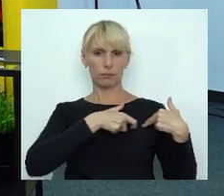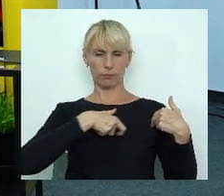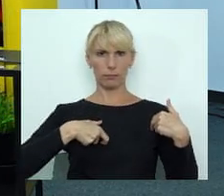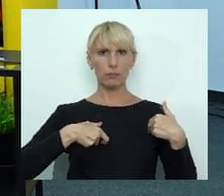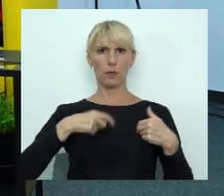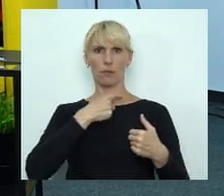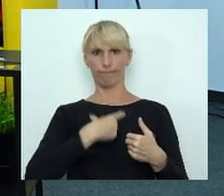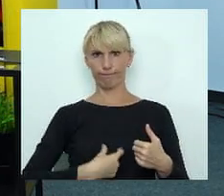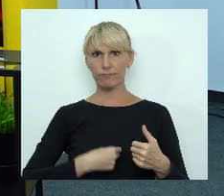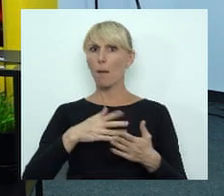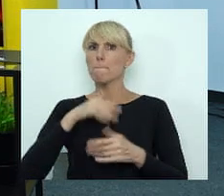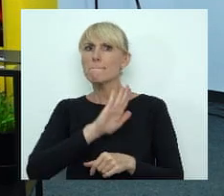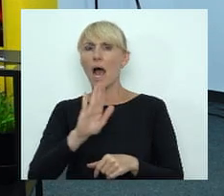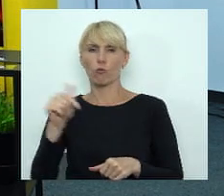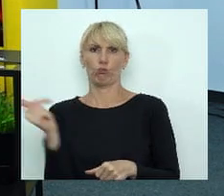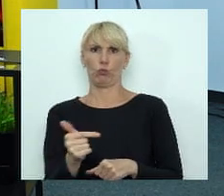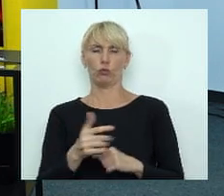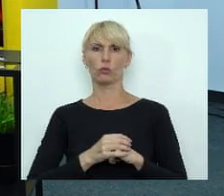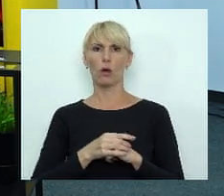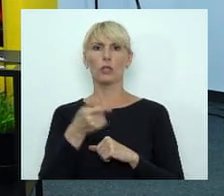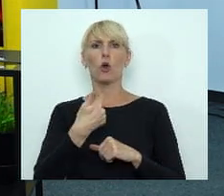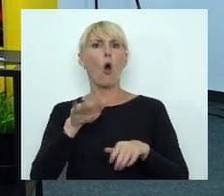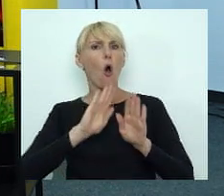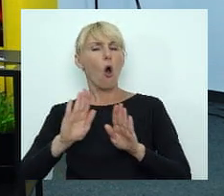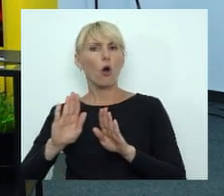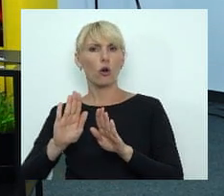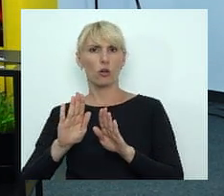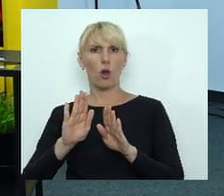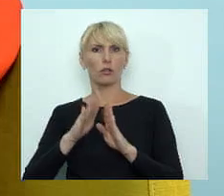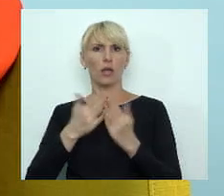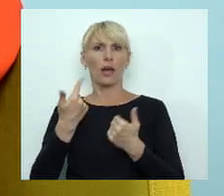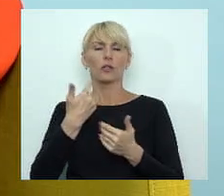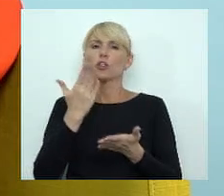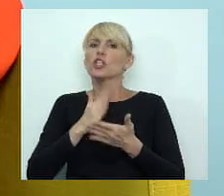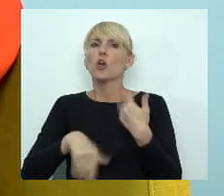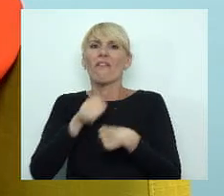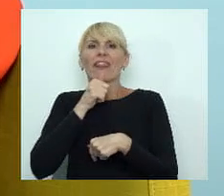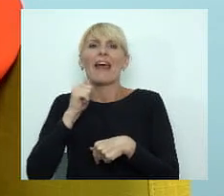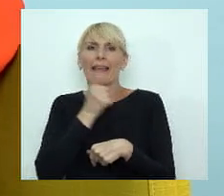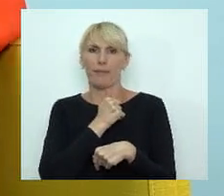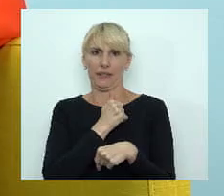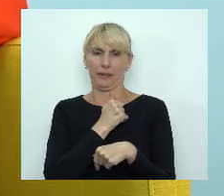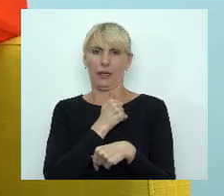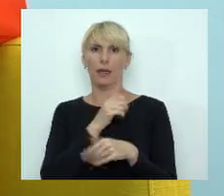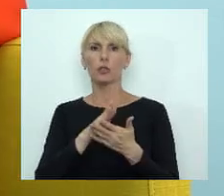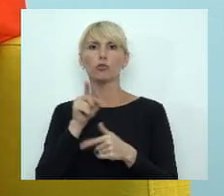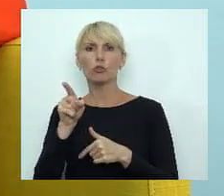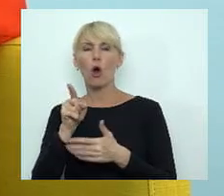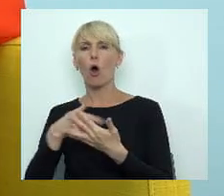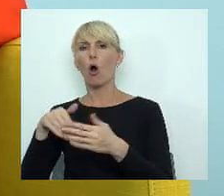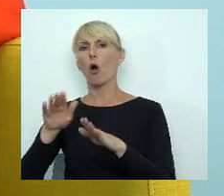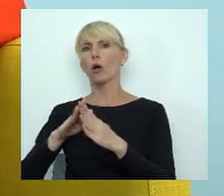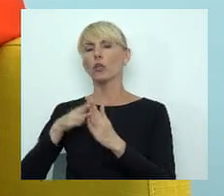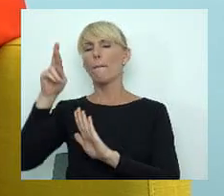Tutaj pamiętajmy o tym, że ochrona danych nie polega na bezwzględnej tajemnicy. Ochrona danych polega na tym, że ja